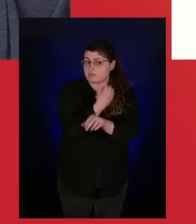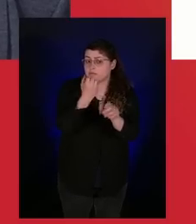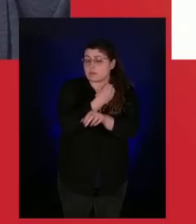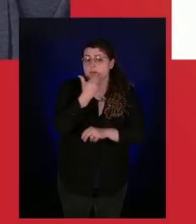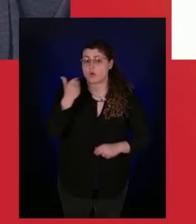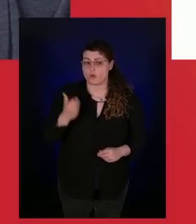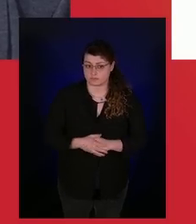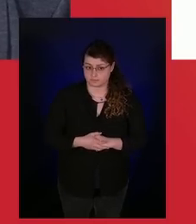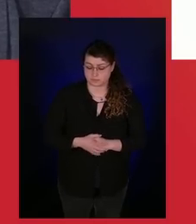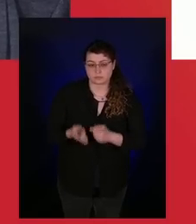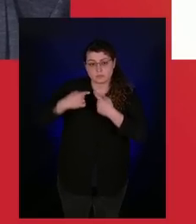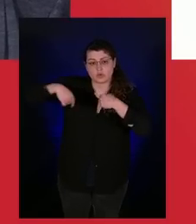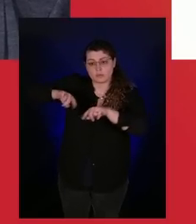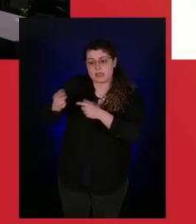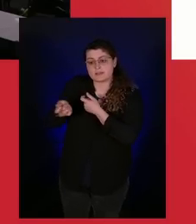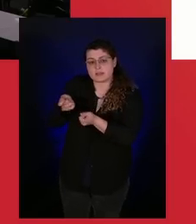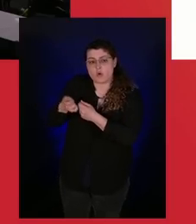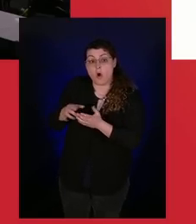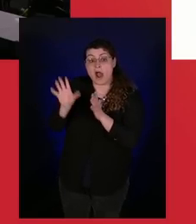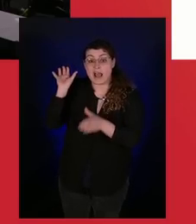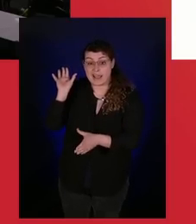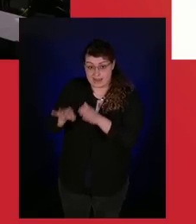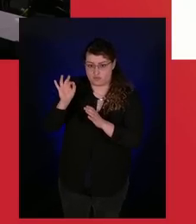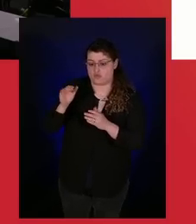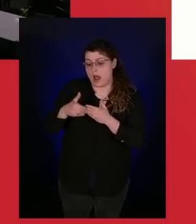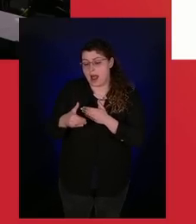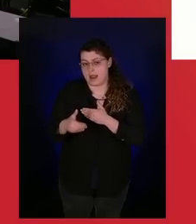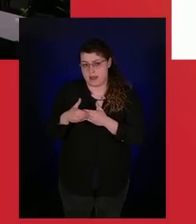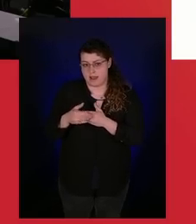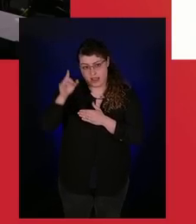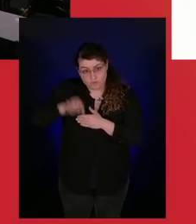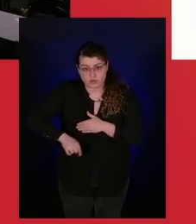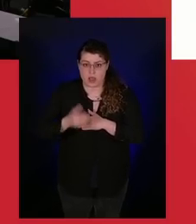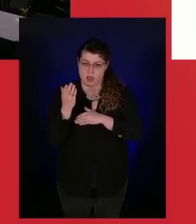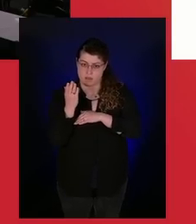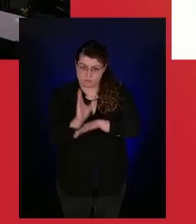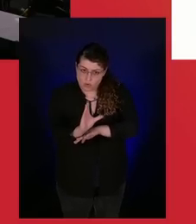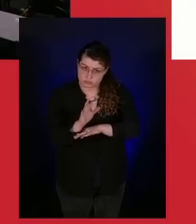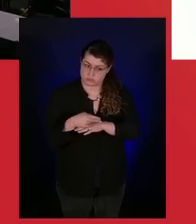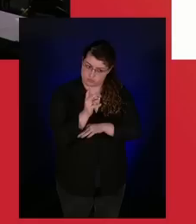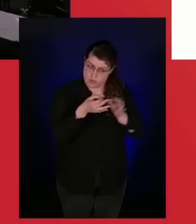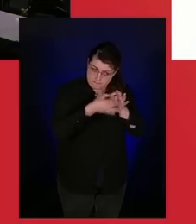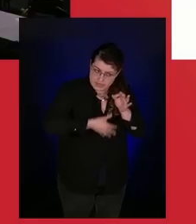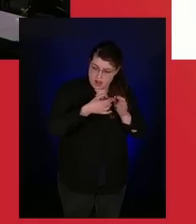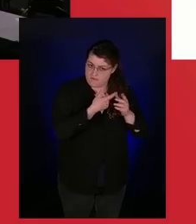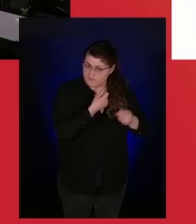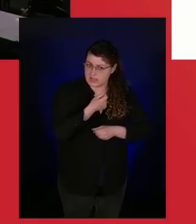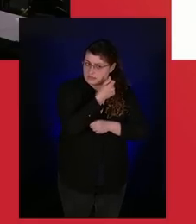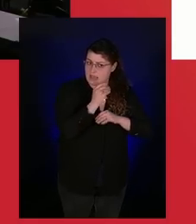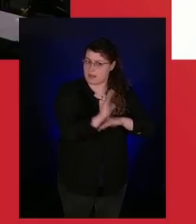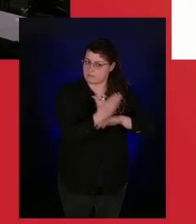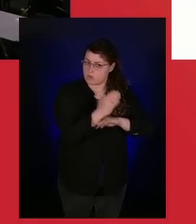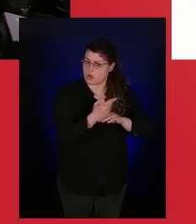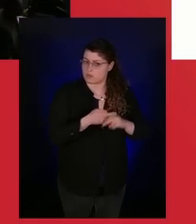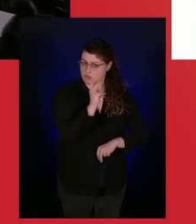Le comité de gestion élu devrait s'attacher à présenter plus régulièrement des bilans financiers. Toutes les analyses